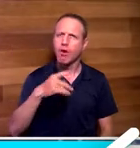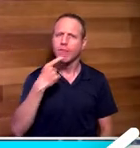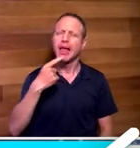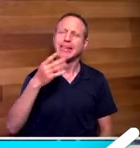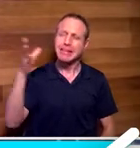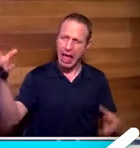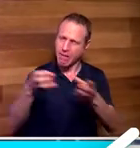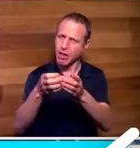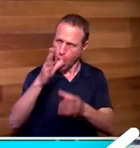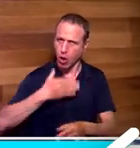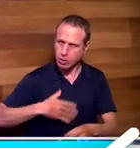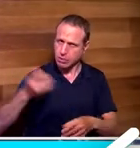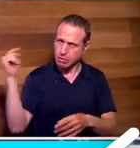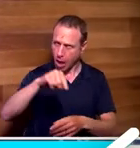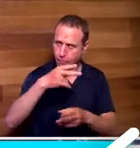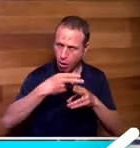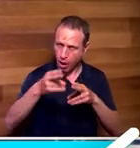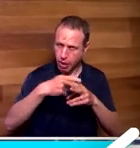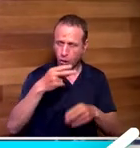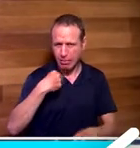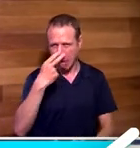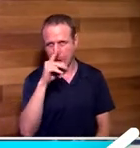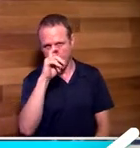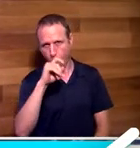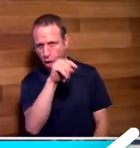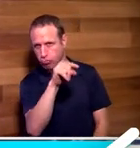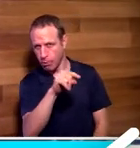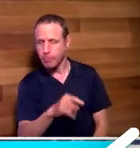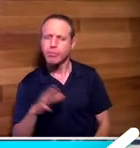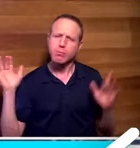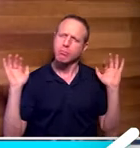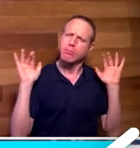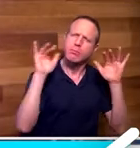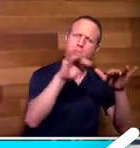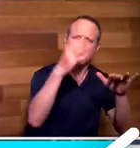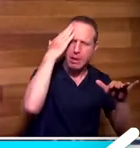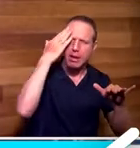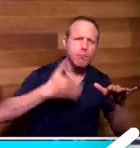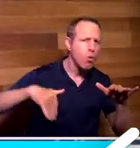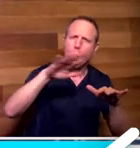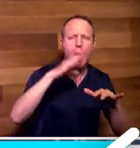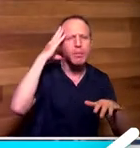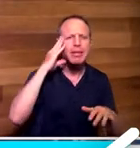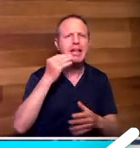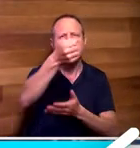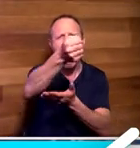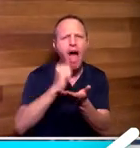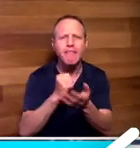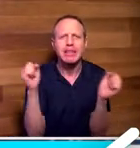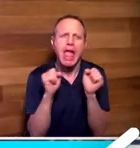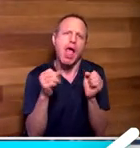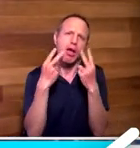לבוא לנקות בזה, ראיתי שמלוכלך שם, מתאספים, מכירים את כולם, נהנים, אבטיח קר זה